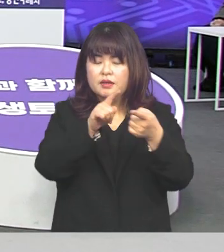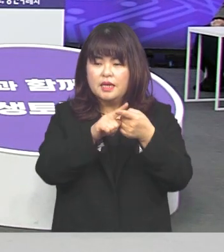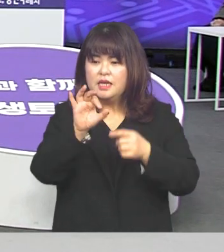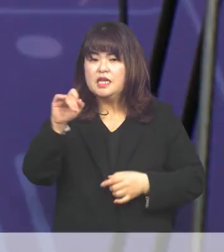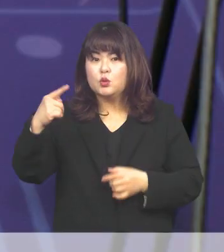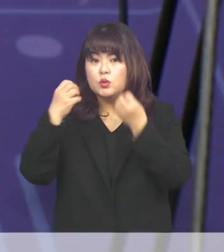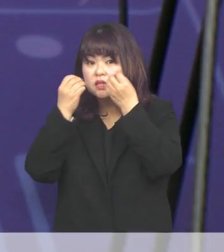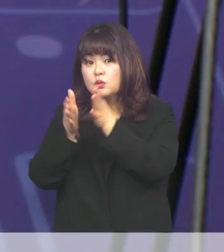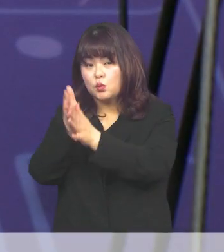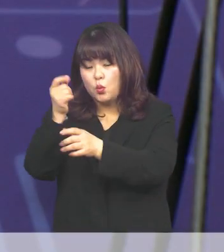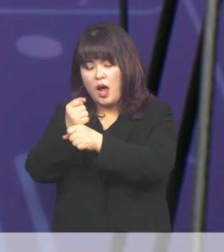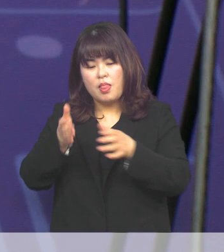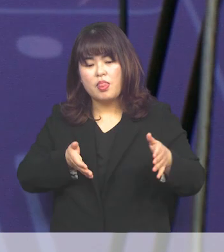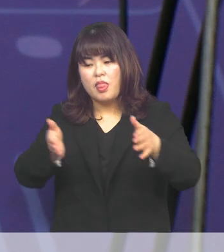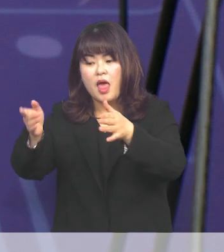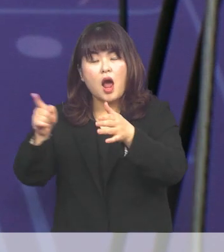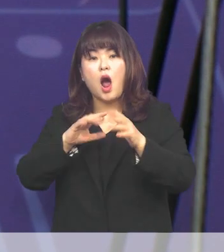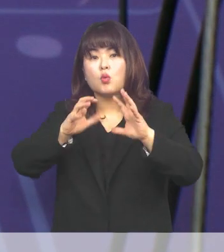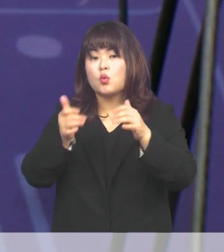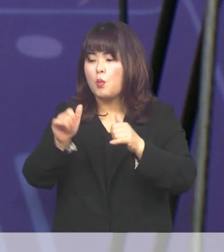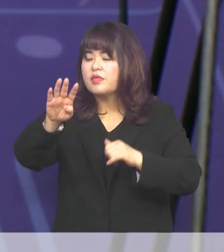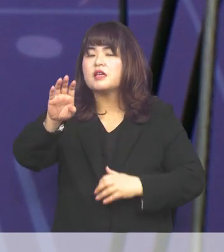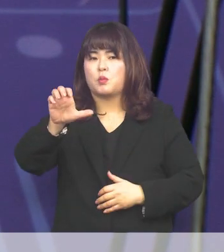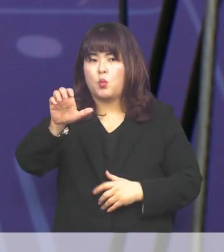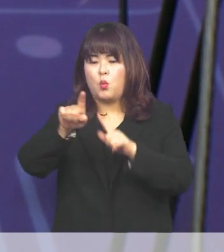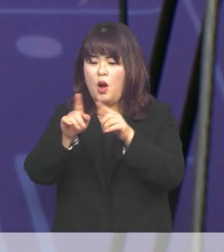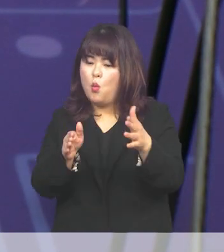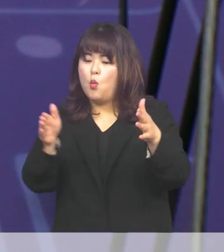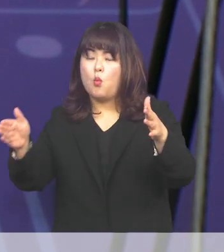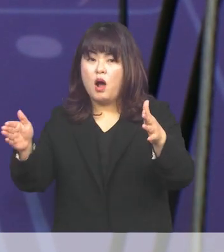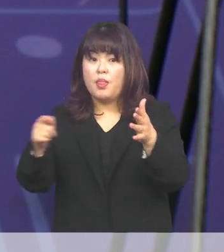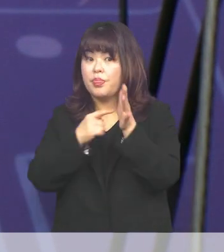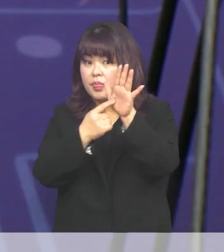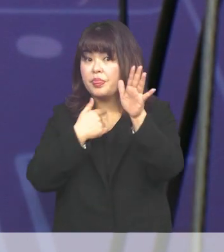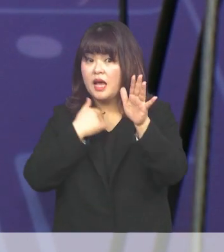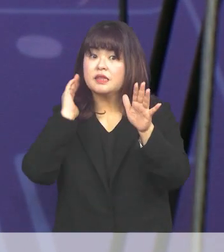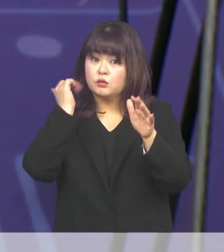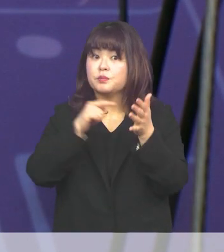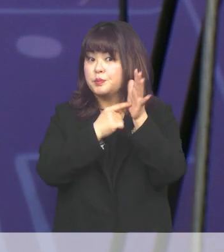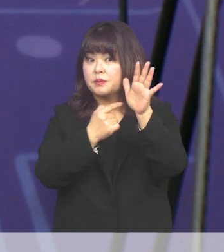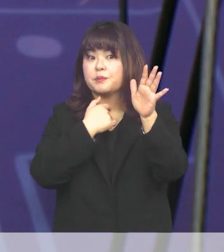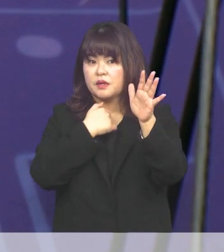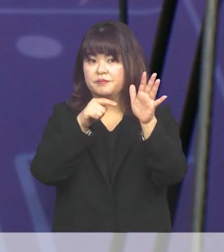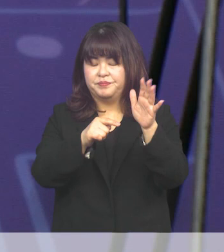이동업 신도시를 관통하는 국도 45호선 확장 의지를 밝혀주셨습니다.